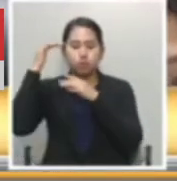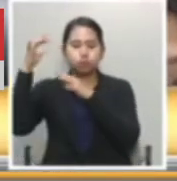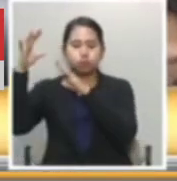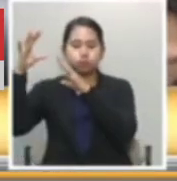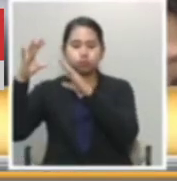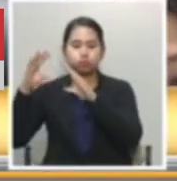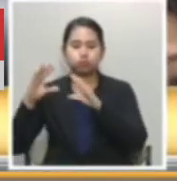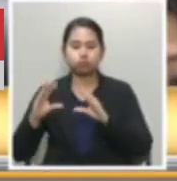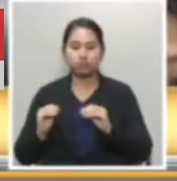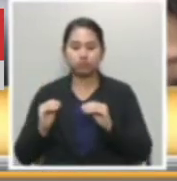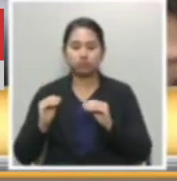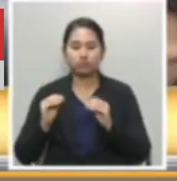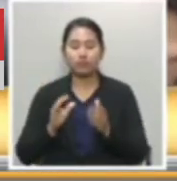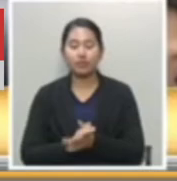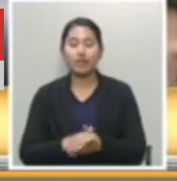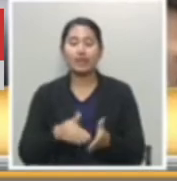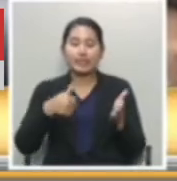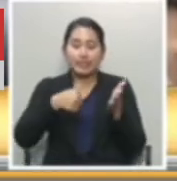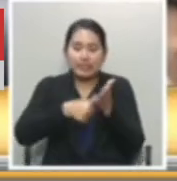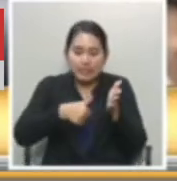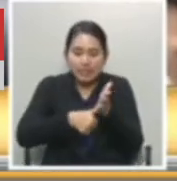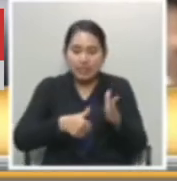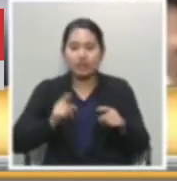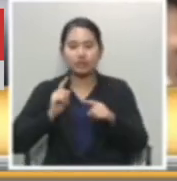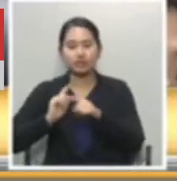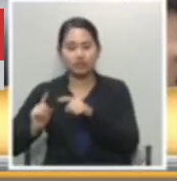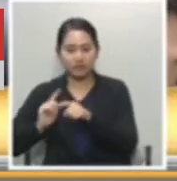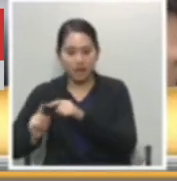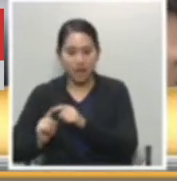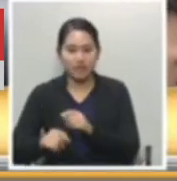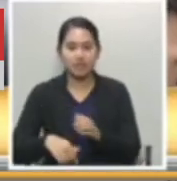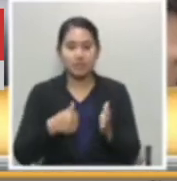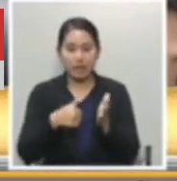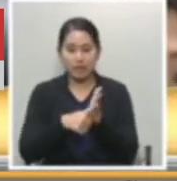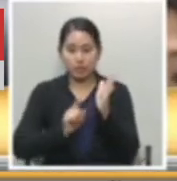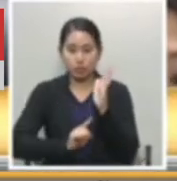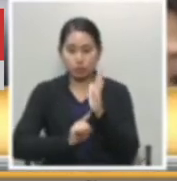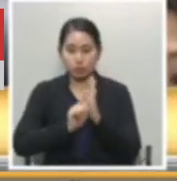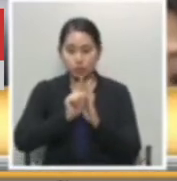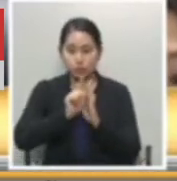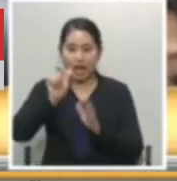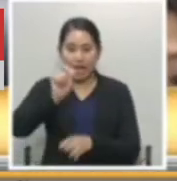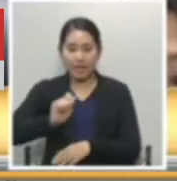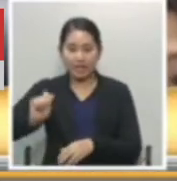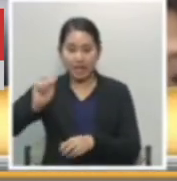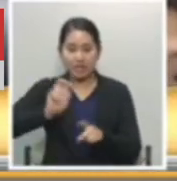นี้สินครัวเรือนนะครับที่สูงเป็นอันดับ2ของเอเชียแบบนี้